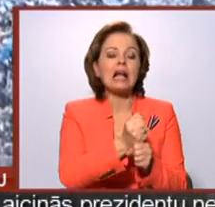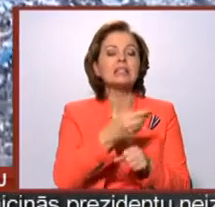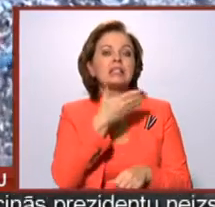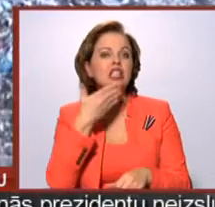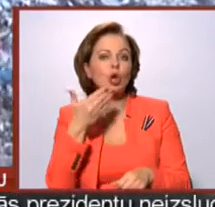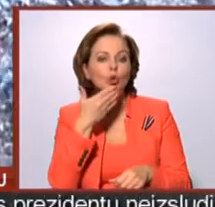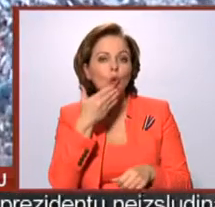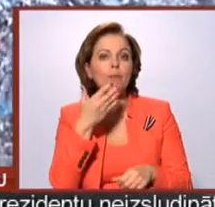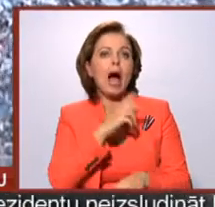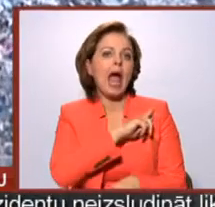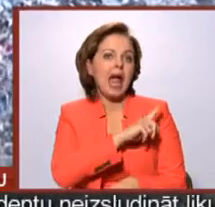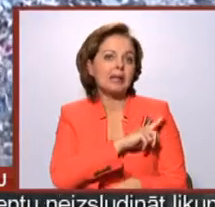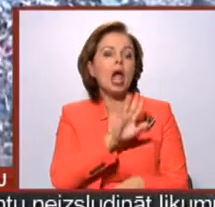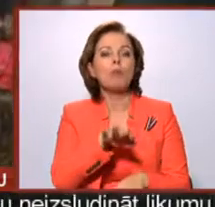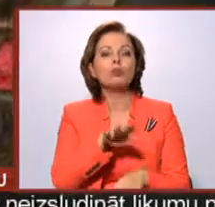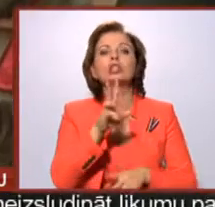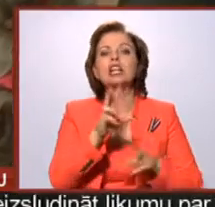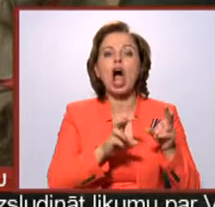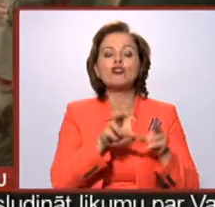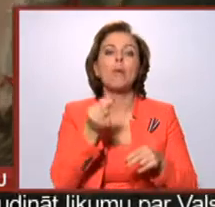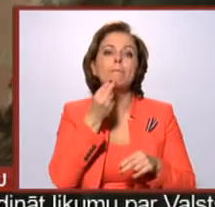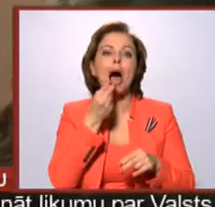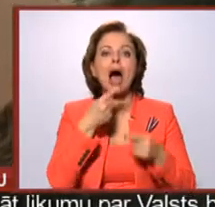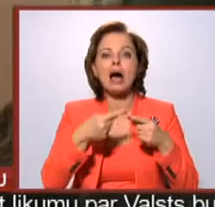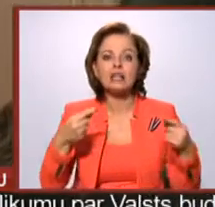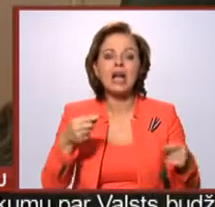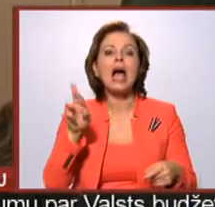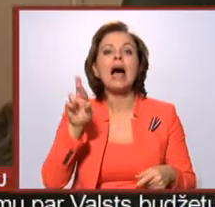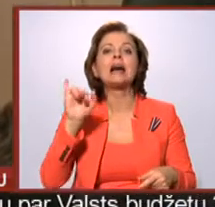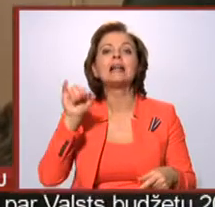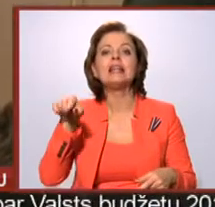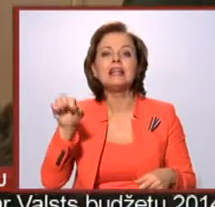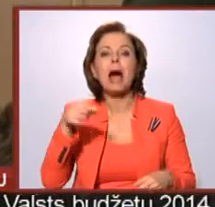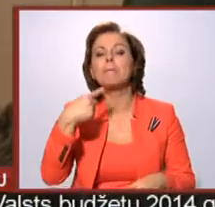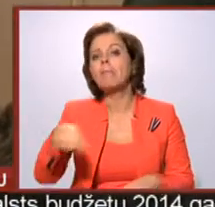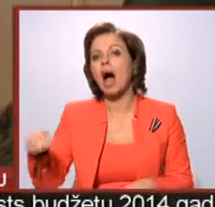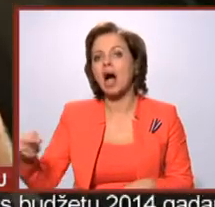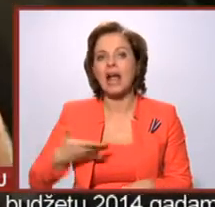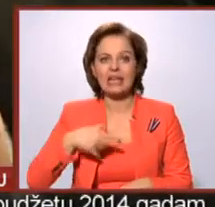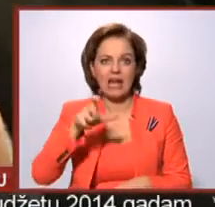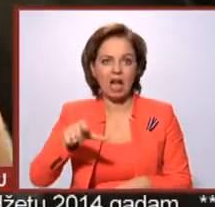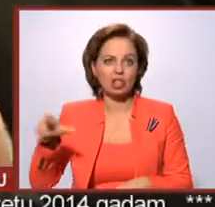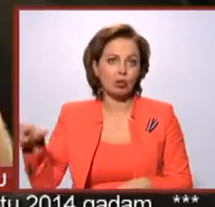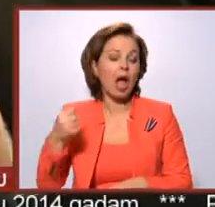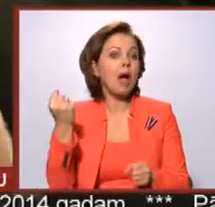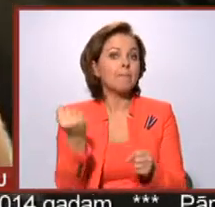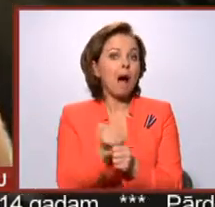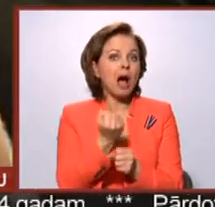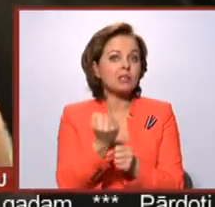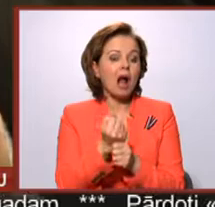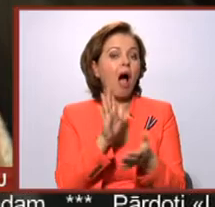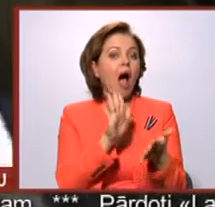enerģija tiks saražot no pārtikas atkritumiem. Gan Rita, gan pārējie pagasta iedzīvotāji ir pārliecināti, ka pārstrādājot